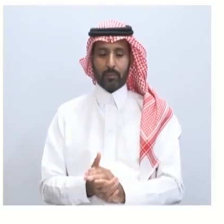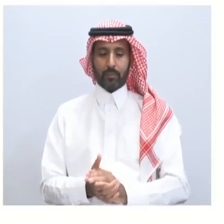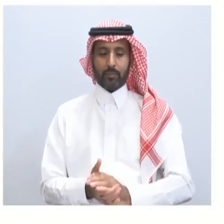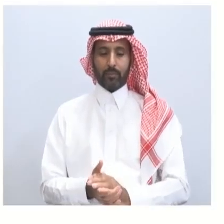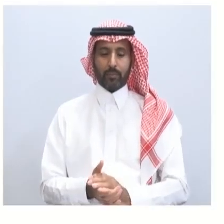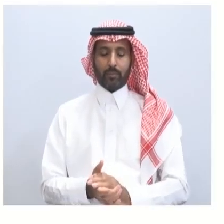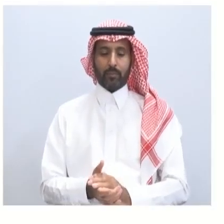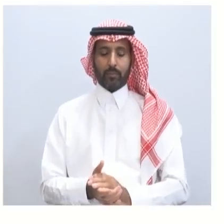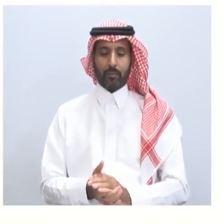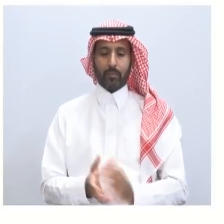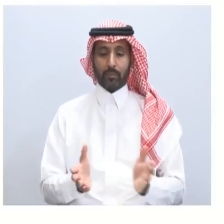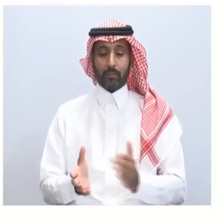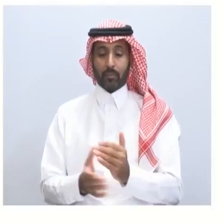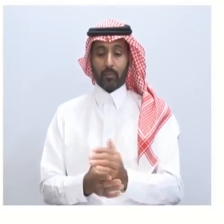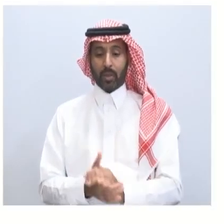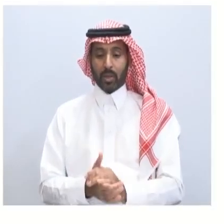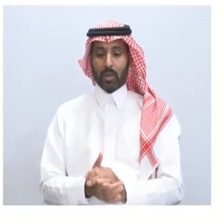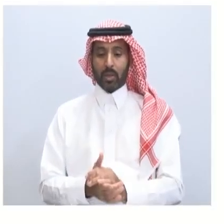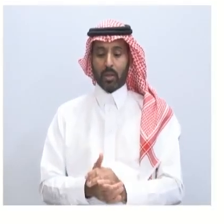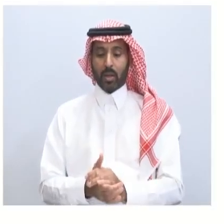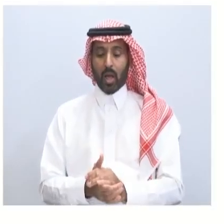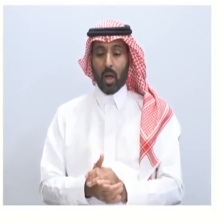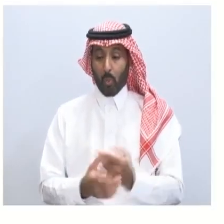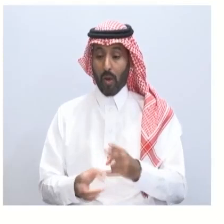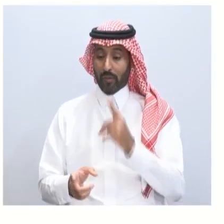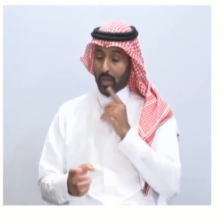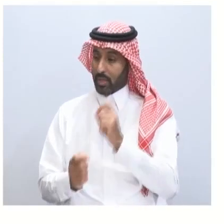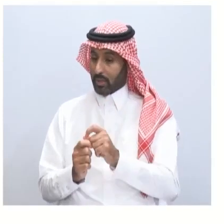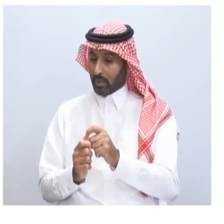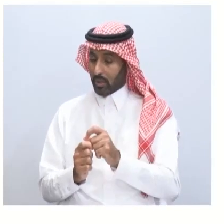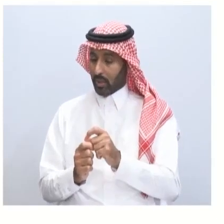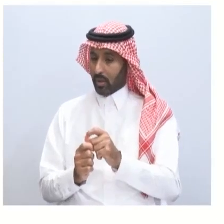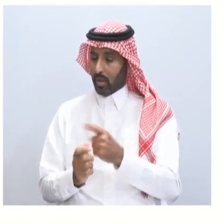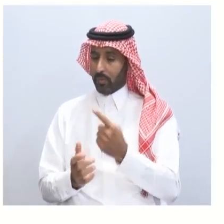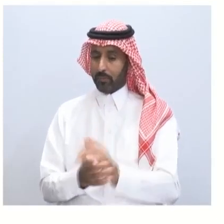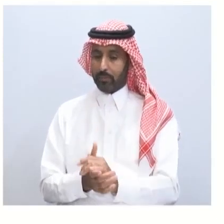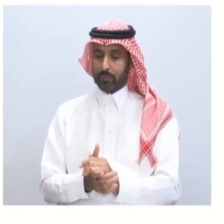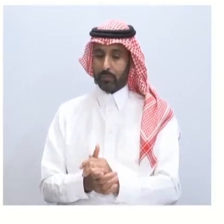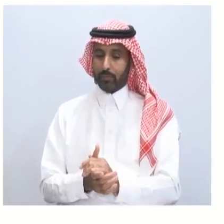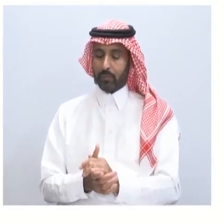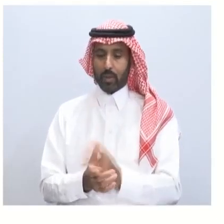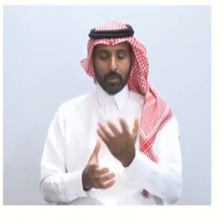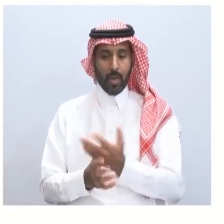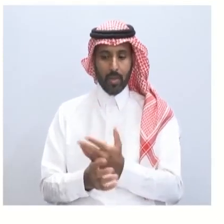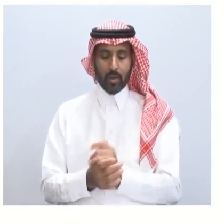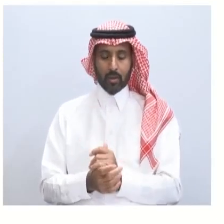الله فيكم مبدعين ساست جيب الى تعليمات هذه المعلمه